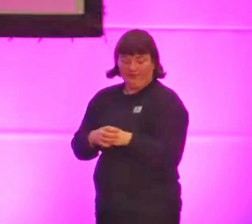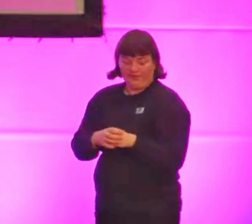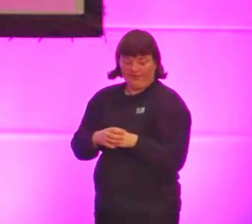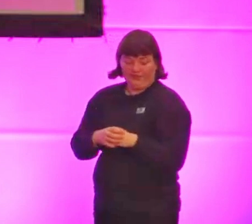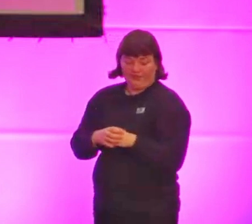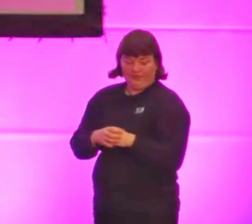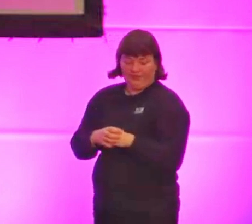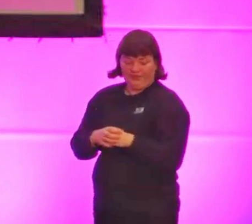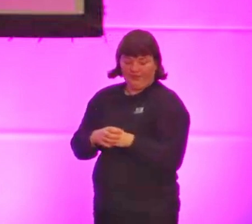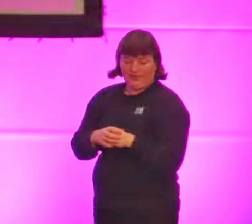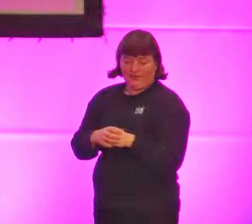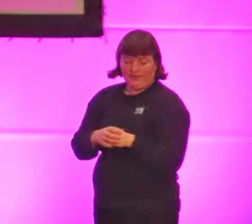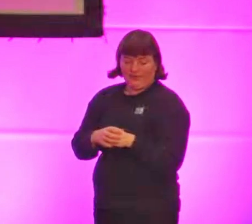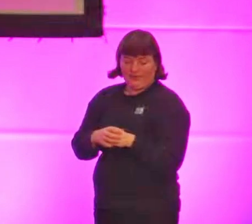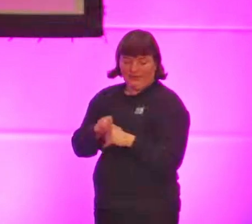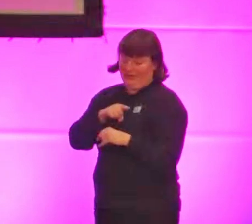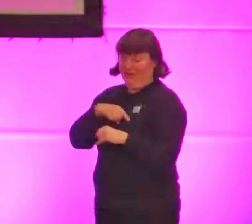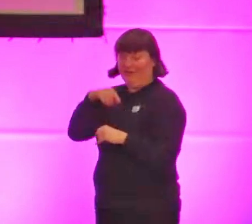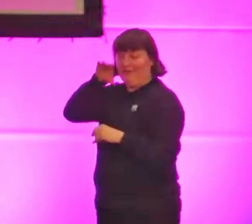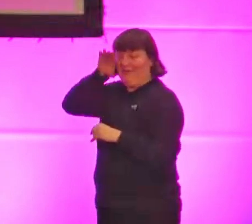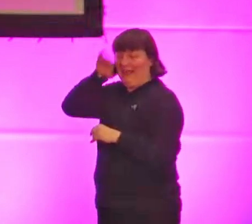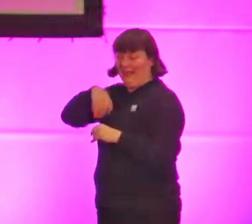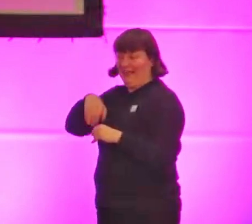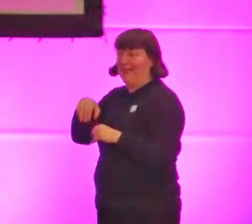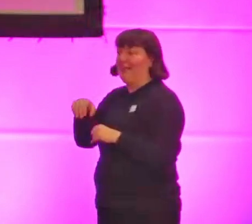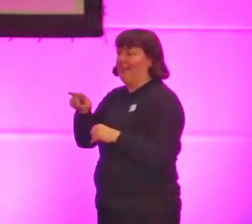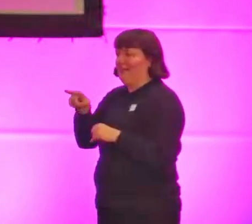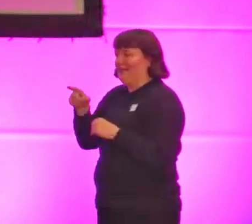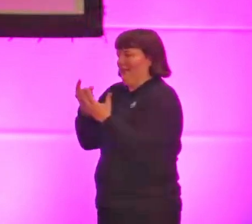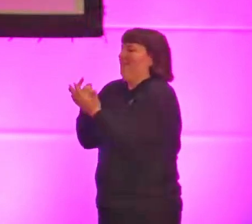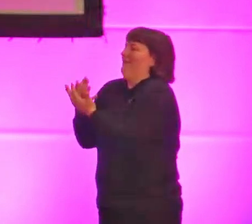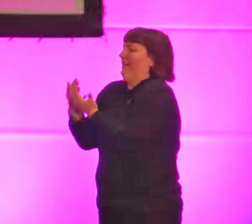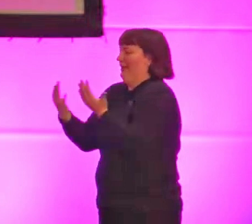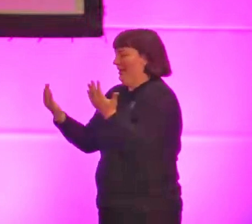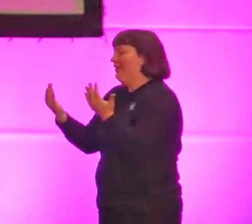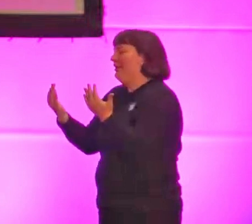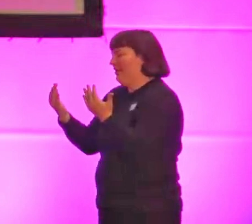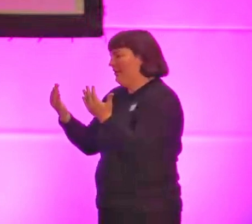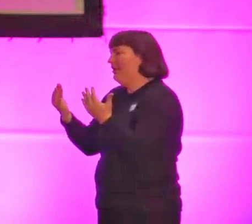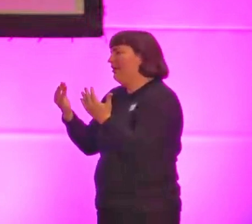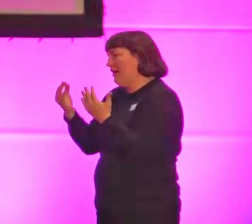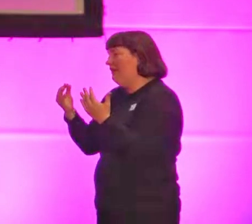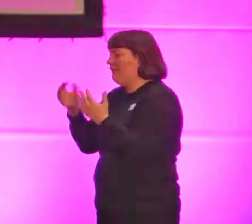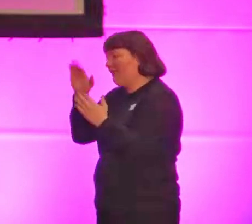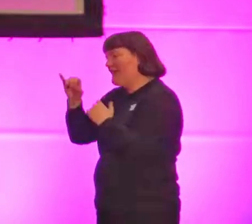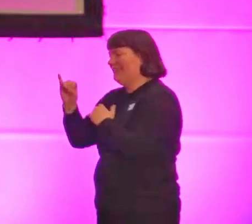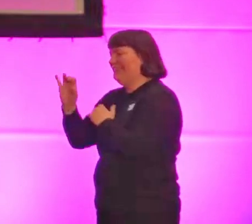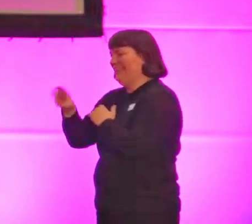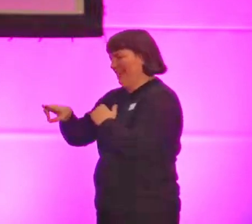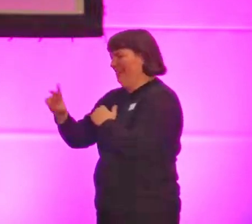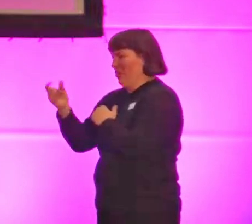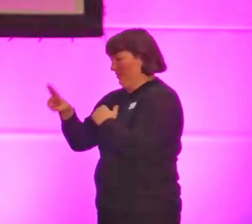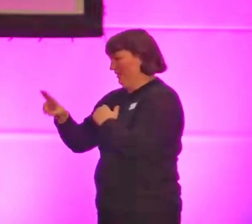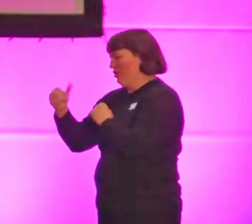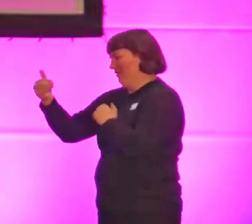Och vi visste ju då att flera, att Ian Lundin skulle höra så småningom.